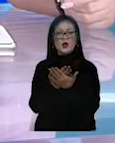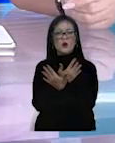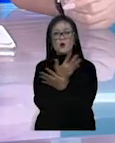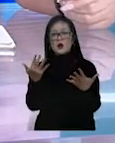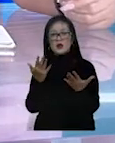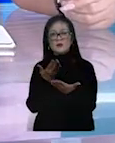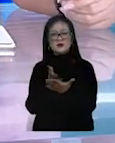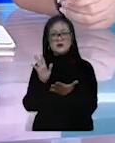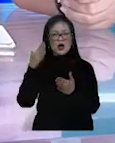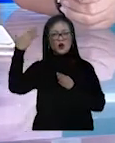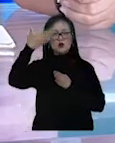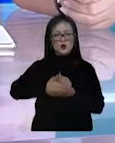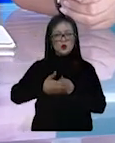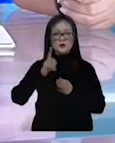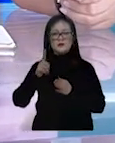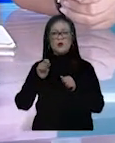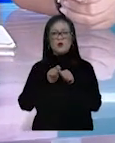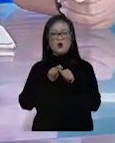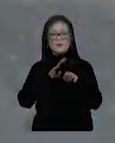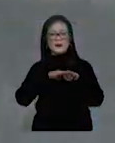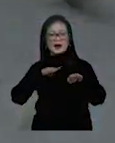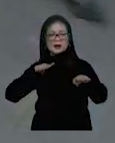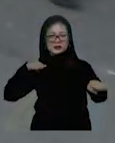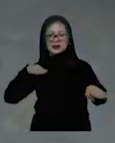blokade karena memicu kemacetan.